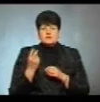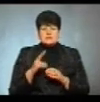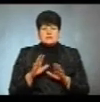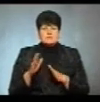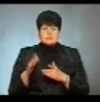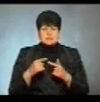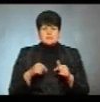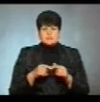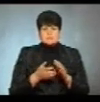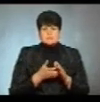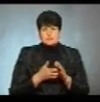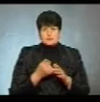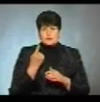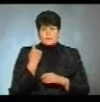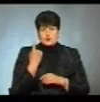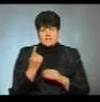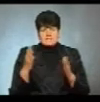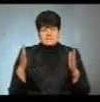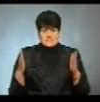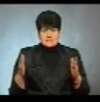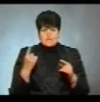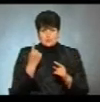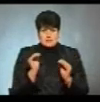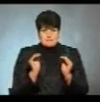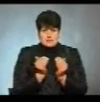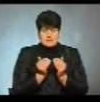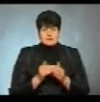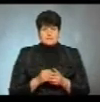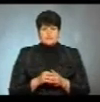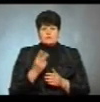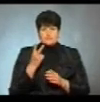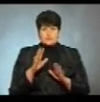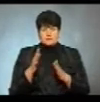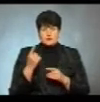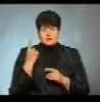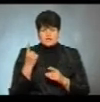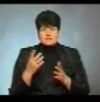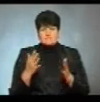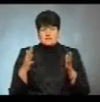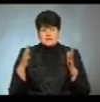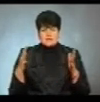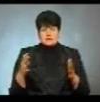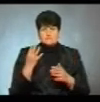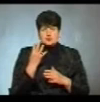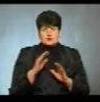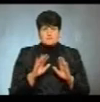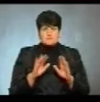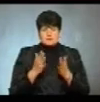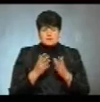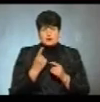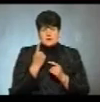випадках на дільницях бракувало по одній великій та одній малій скриньці, у 2 випадках по одній великій і у 4 випадках по одній